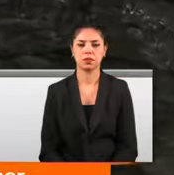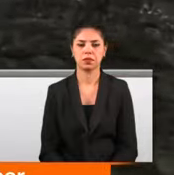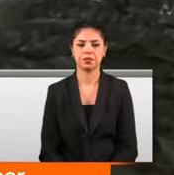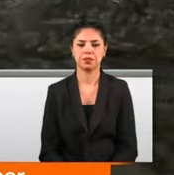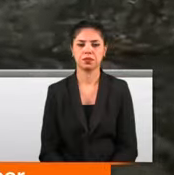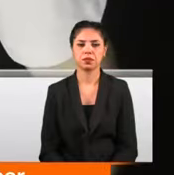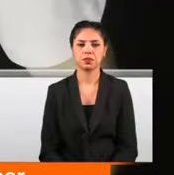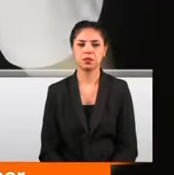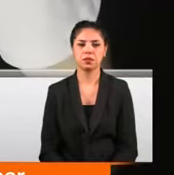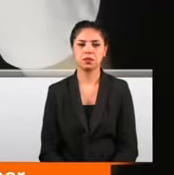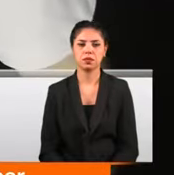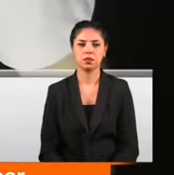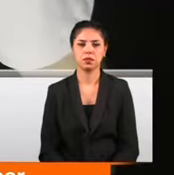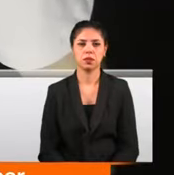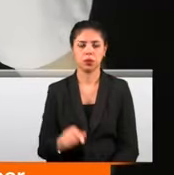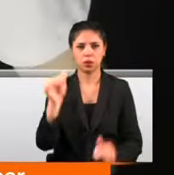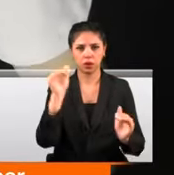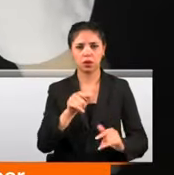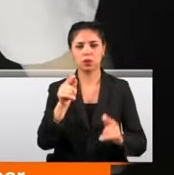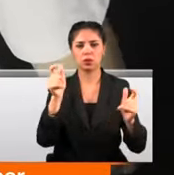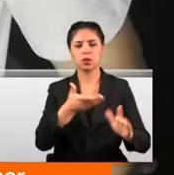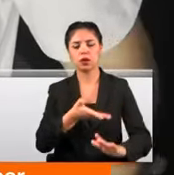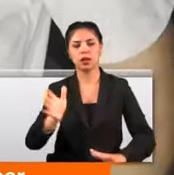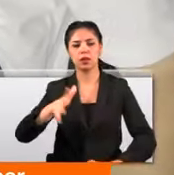Müslüman şuradan şu kokuyu alsın. Buraya gelen buradan ayrılmak istemiyor